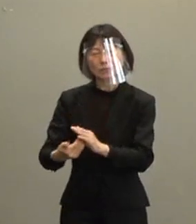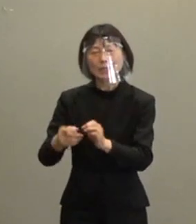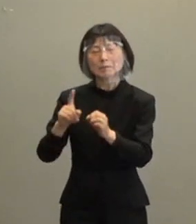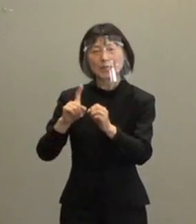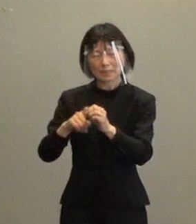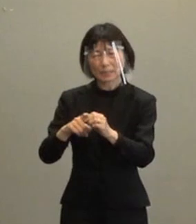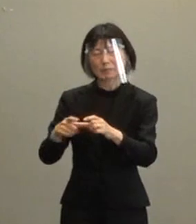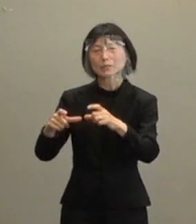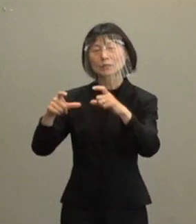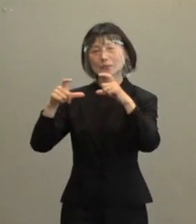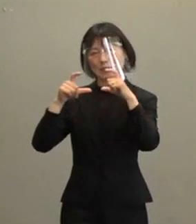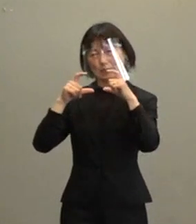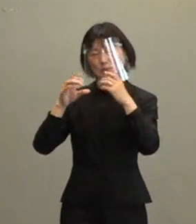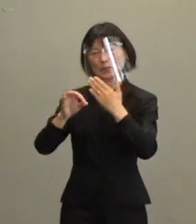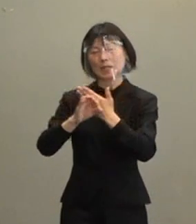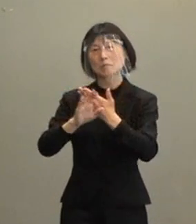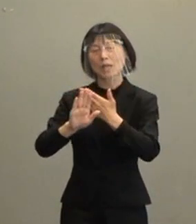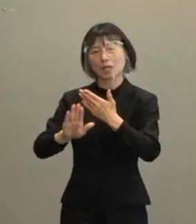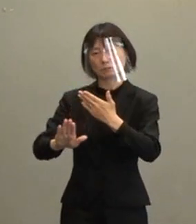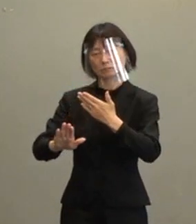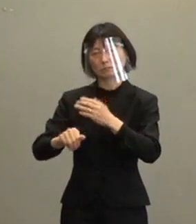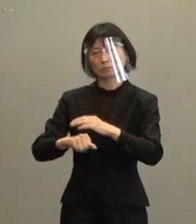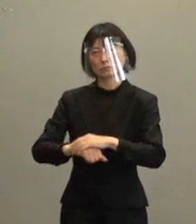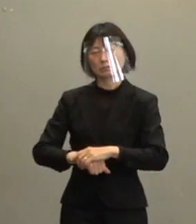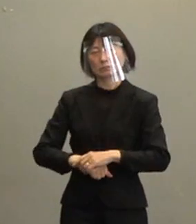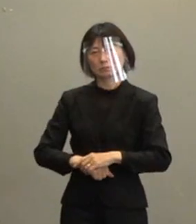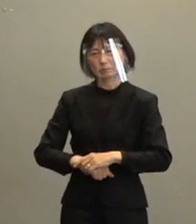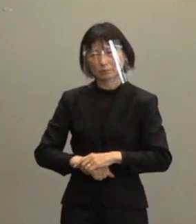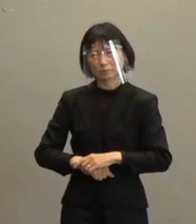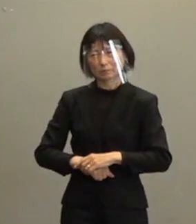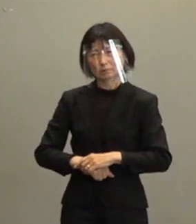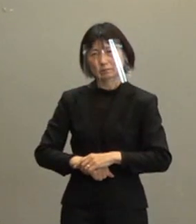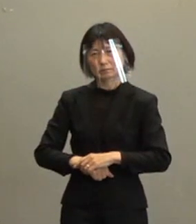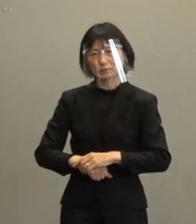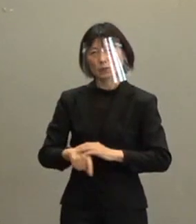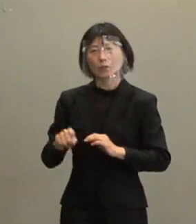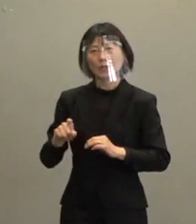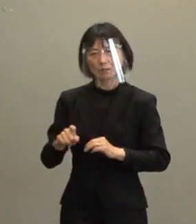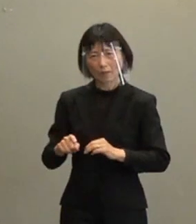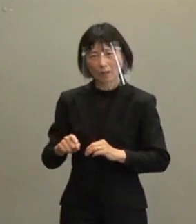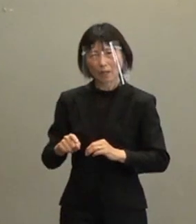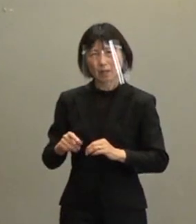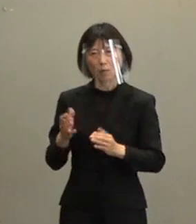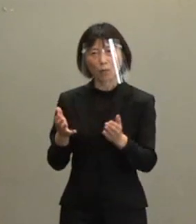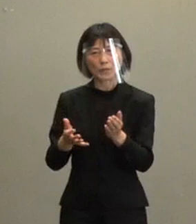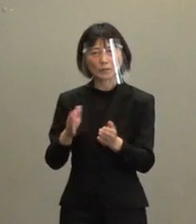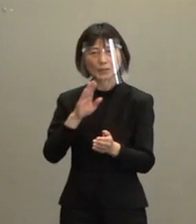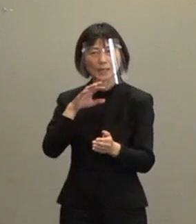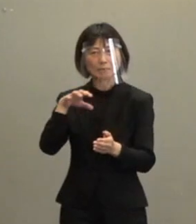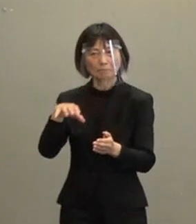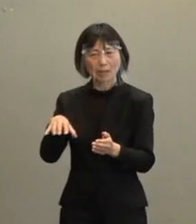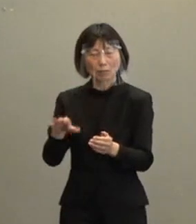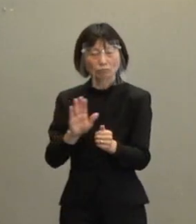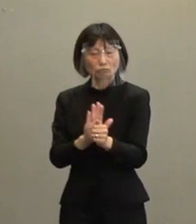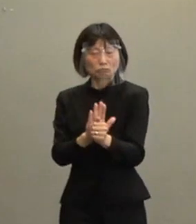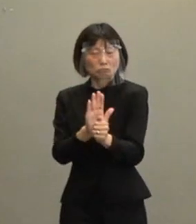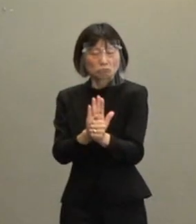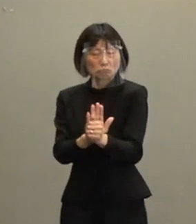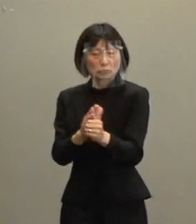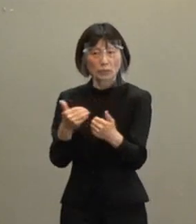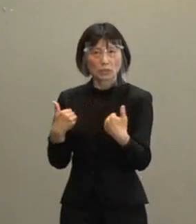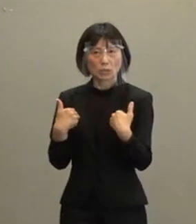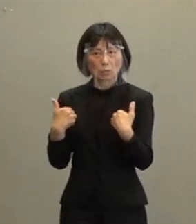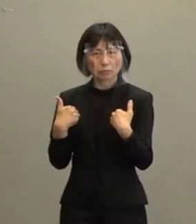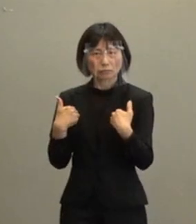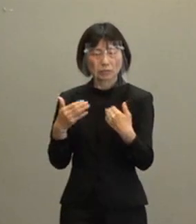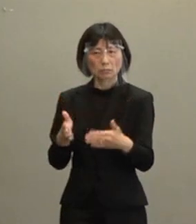といった事例もですね、あるということでありますので、これは保育の現場を後押しすることも必要ですけれども、一方で